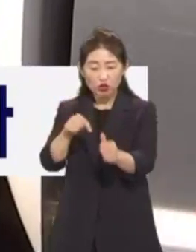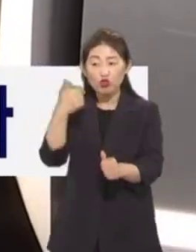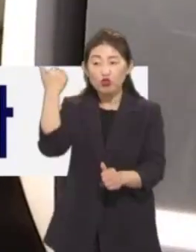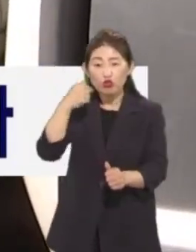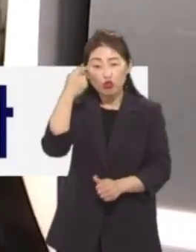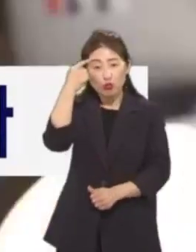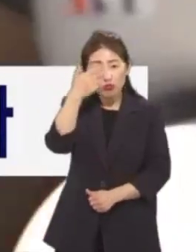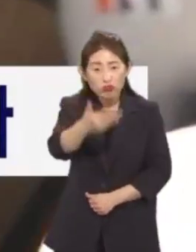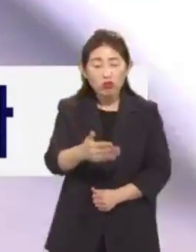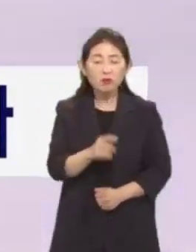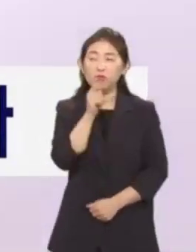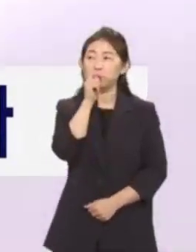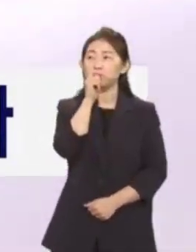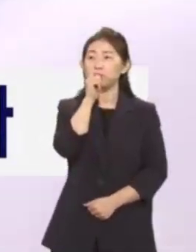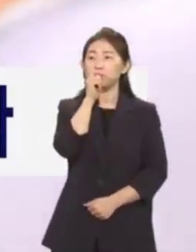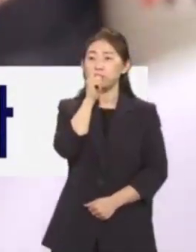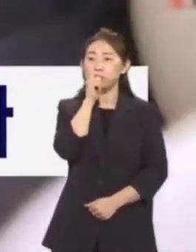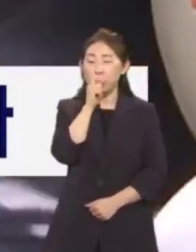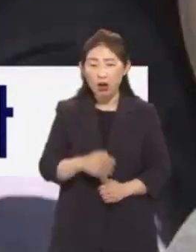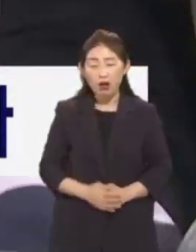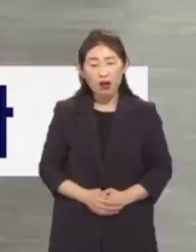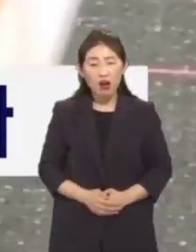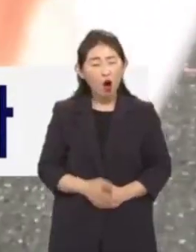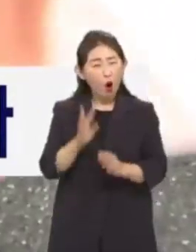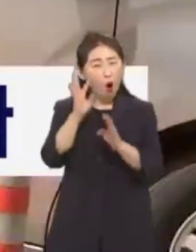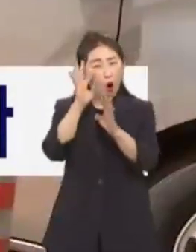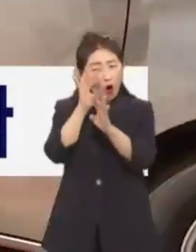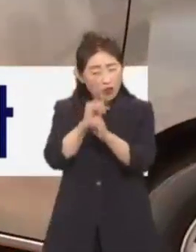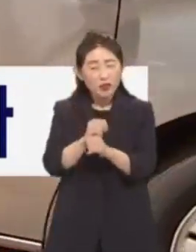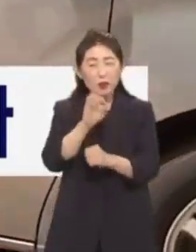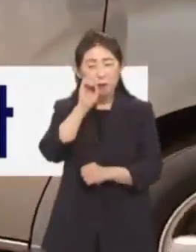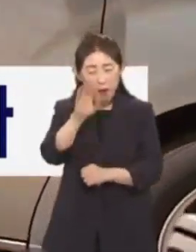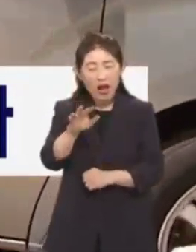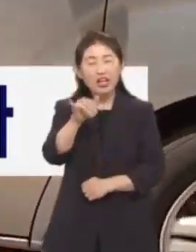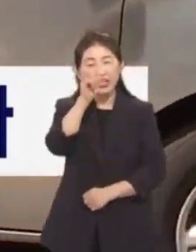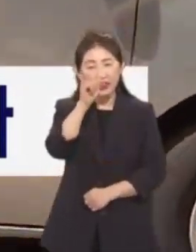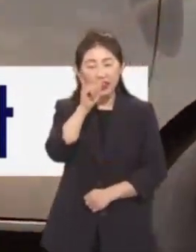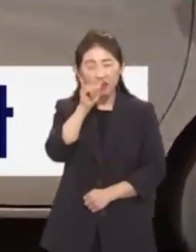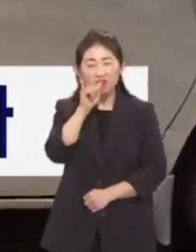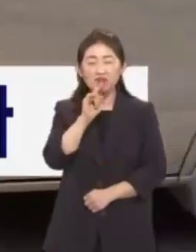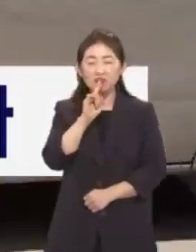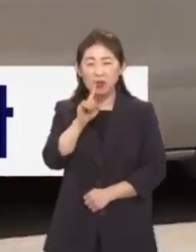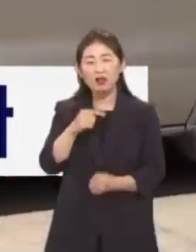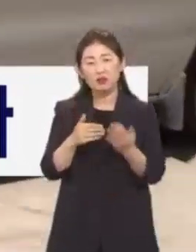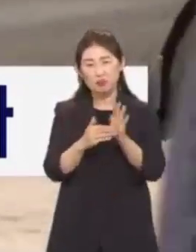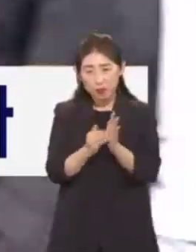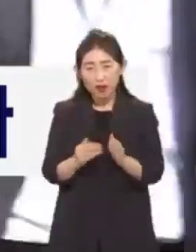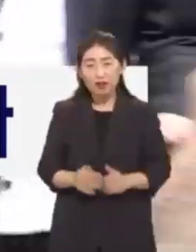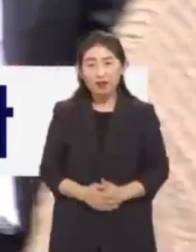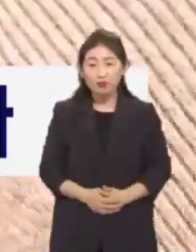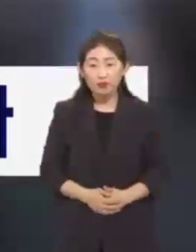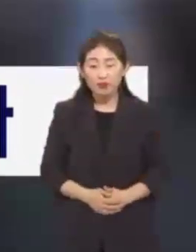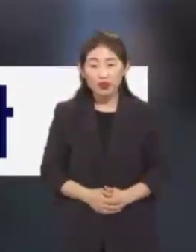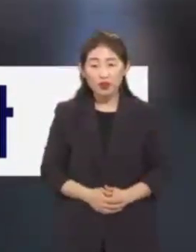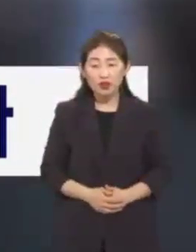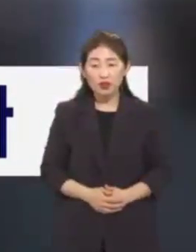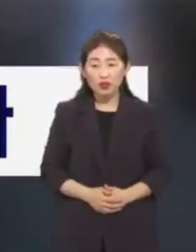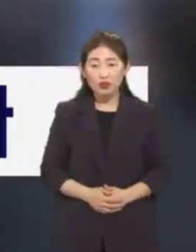것이냐는 물음엔 묵묵부답으로 일관했고 언젠가 말할 날이 있을 거란 말만 남겼습니다. 전 대전